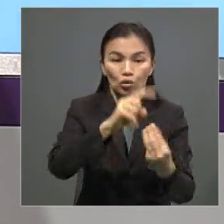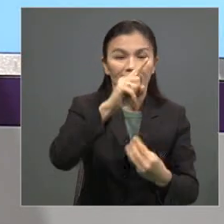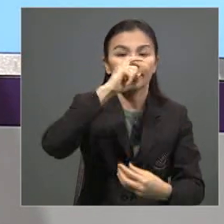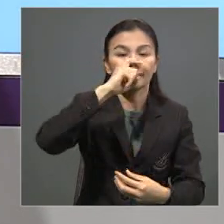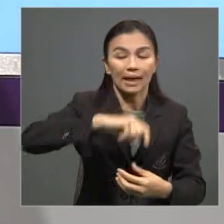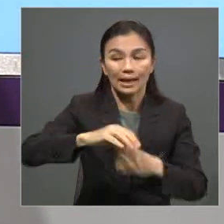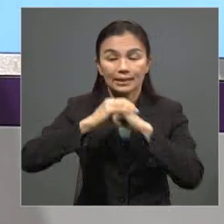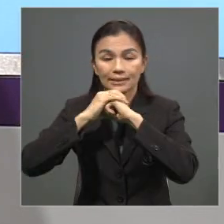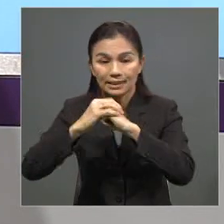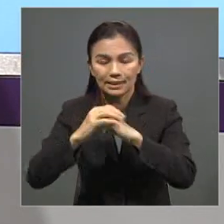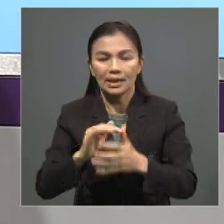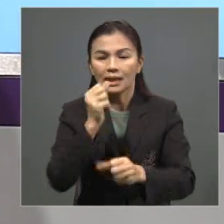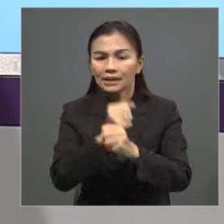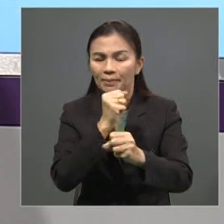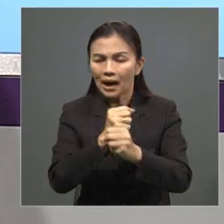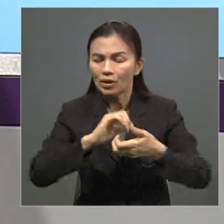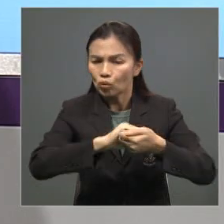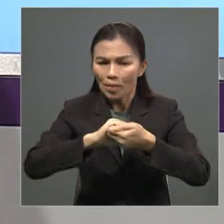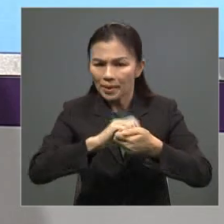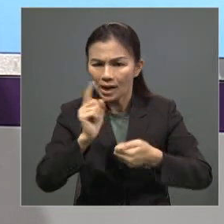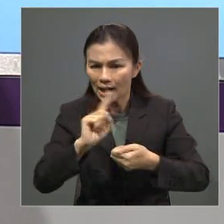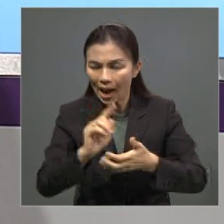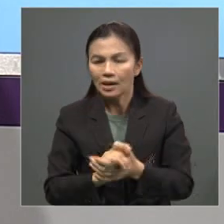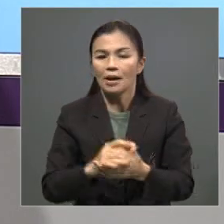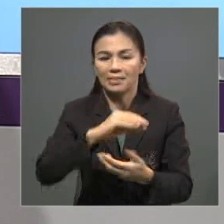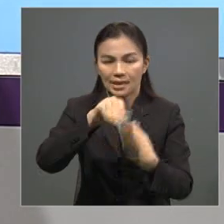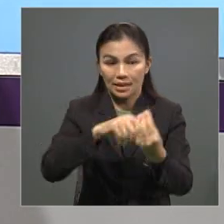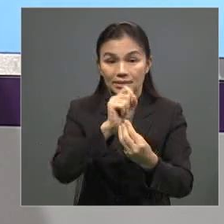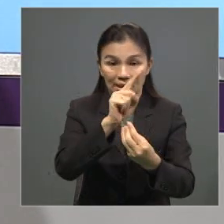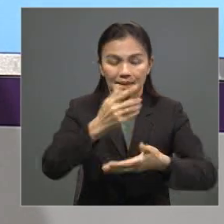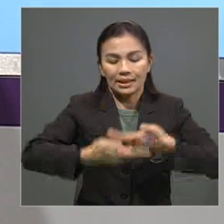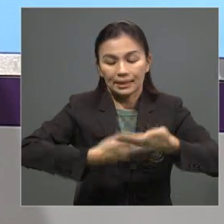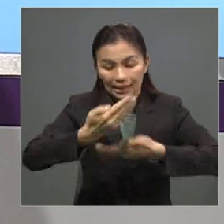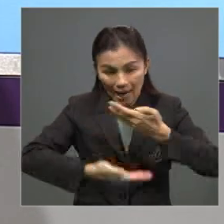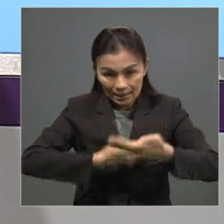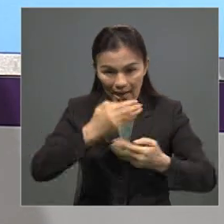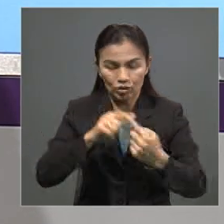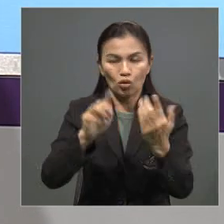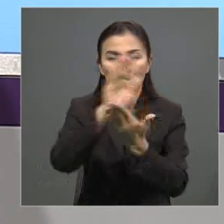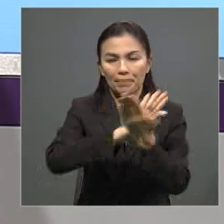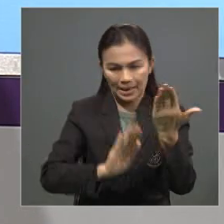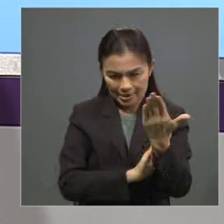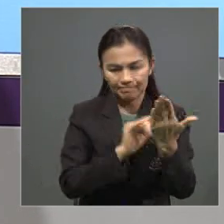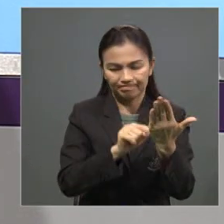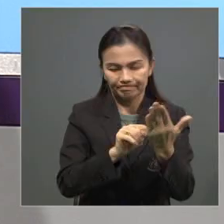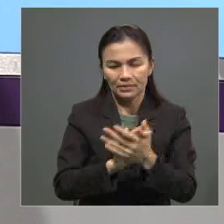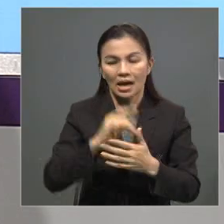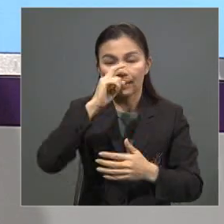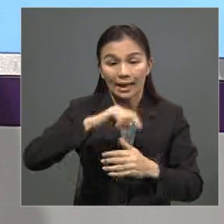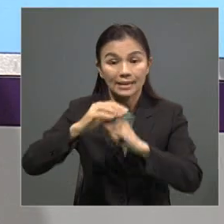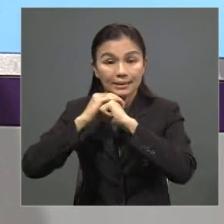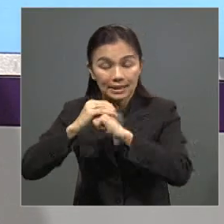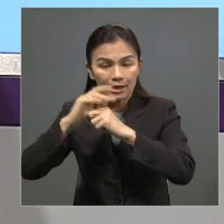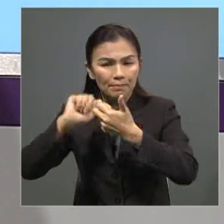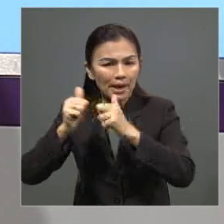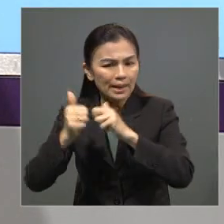ครับจะทำงานร่วมกันครับเพื่อยกระดับความสัมพันธ์ทางเศรษฐกิจและการค้าระหว่าง 2ประเทศรวมไปถึงการแก้ปัญหาการ